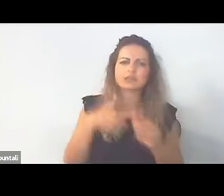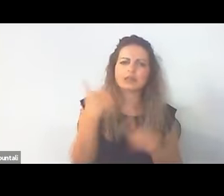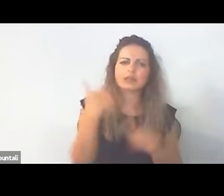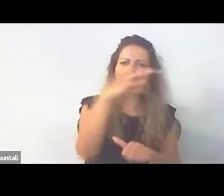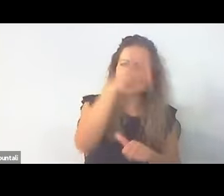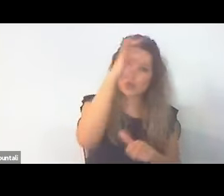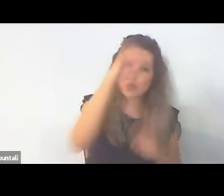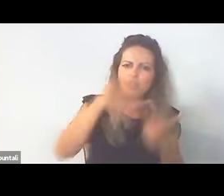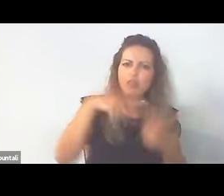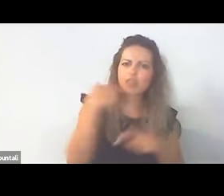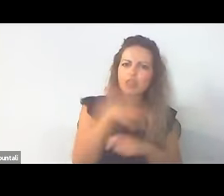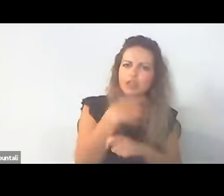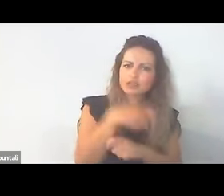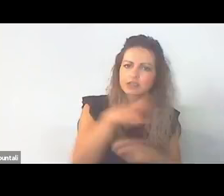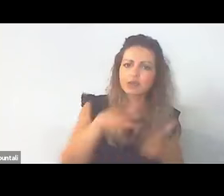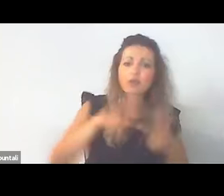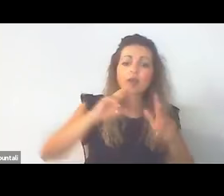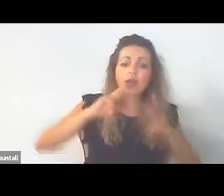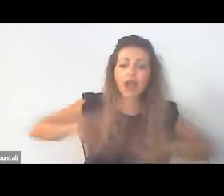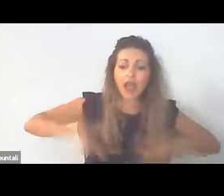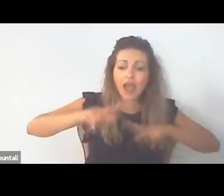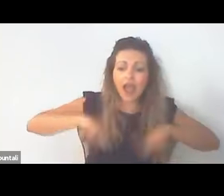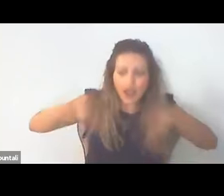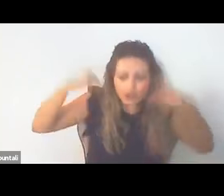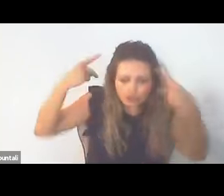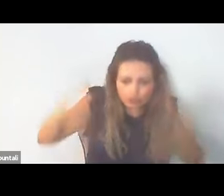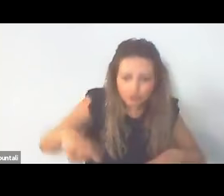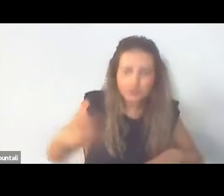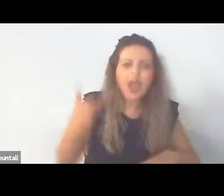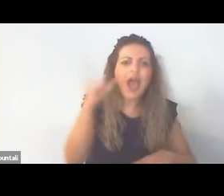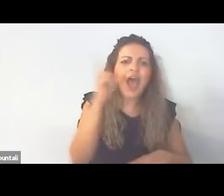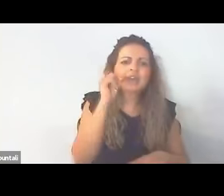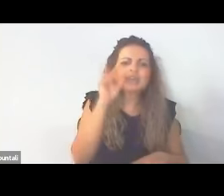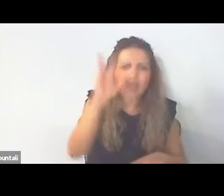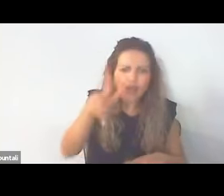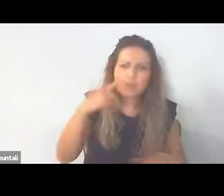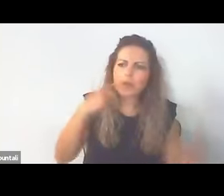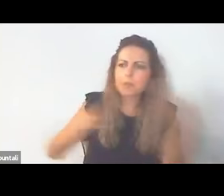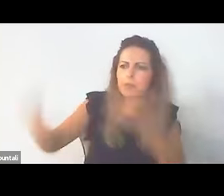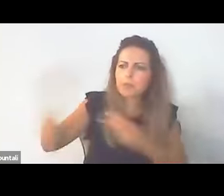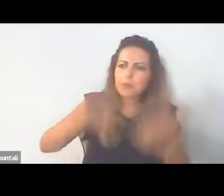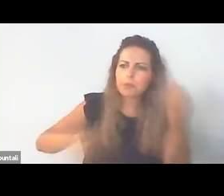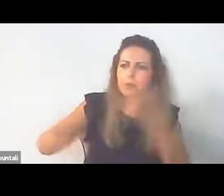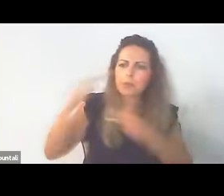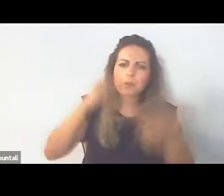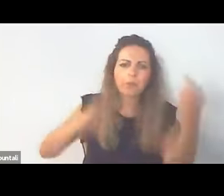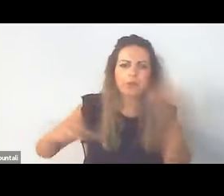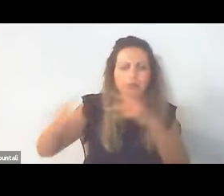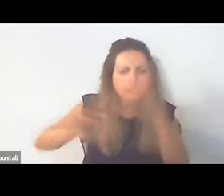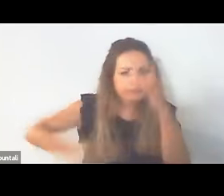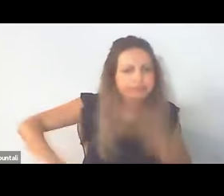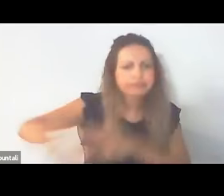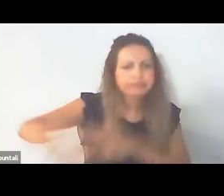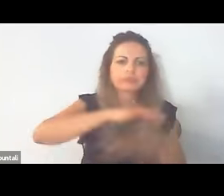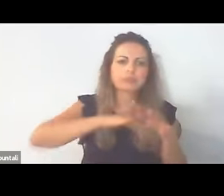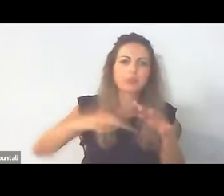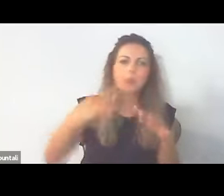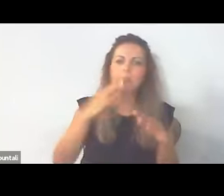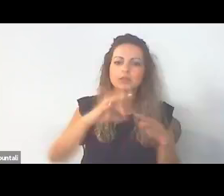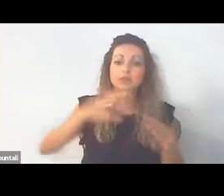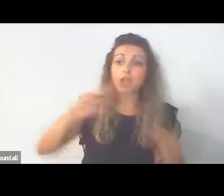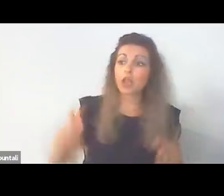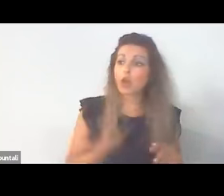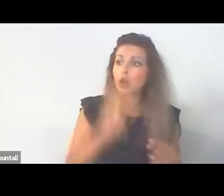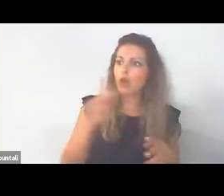τους ανθρώπους ανάμεσά μας, αυτούς τους καθημερινούς άντρες, που ακούμε ότι η κοινωνία έπεσε από τα σύννεφα, ότι η γειτονιά λέει